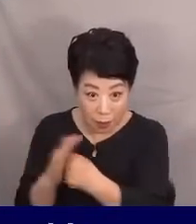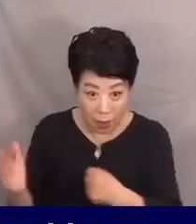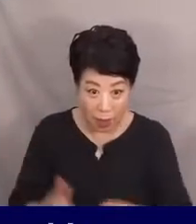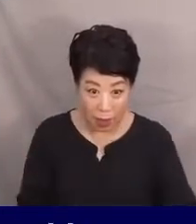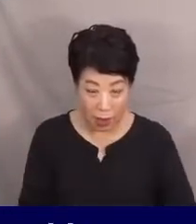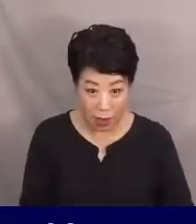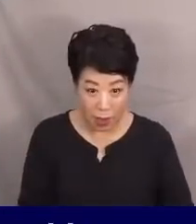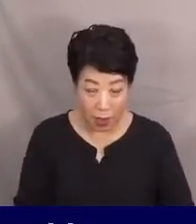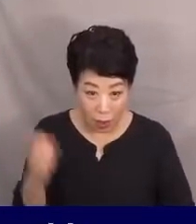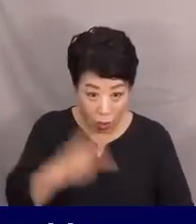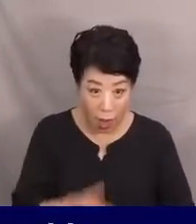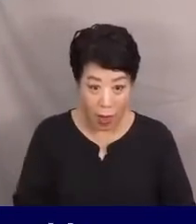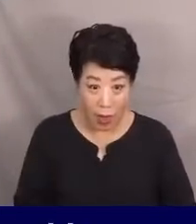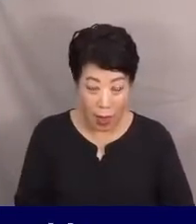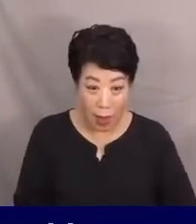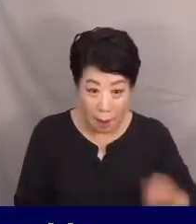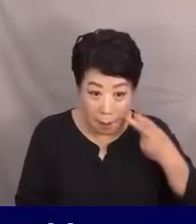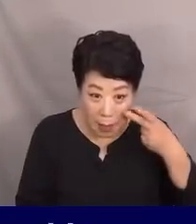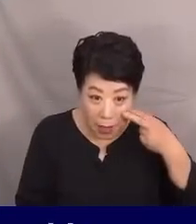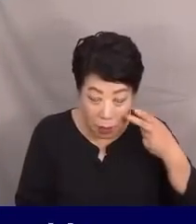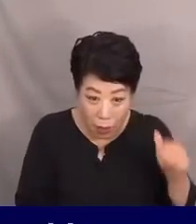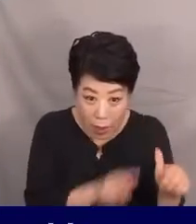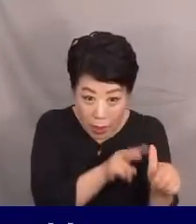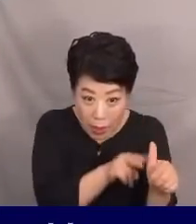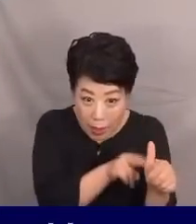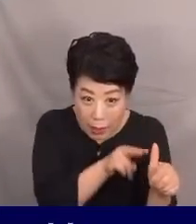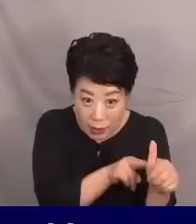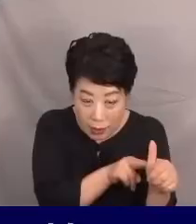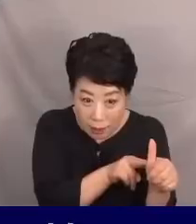미국 간첩에 의해 대통령 안보실이